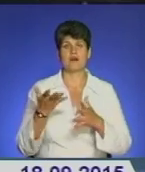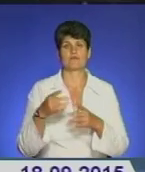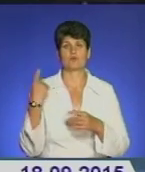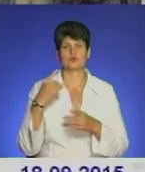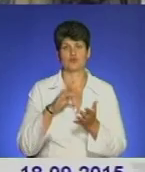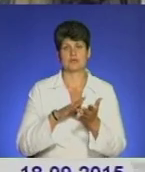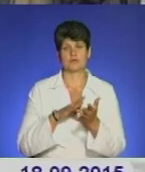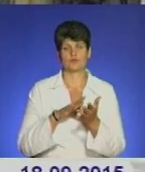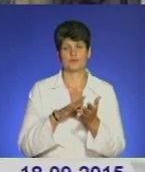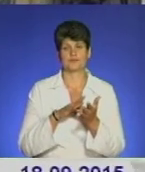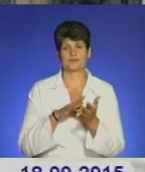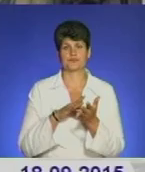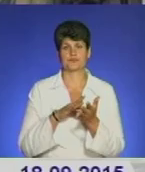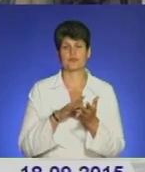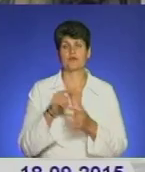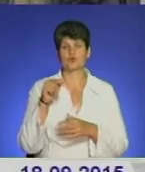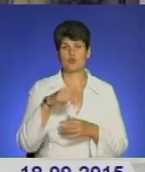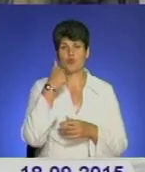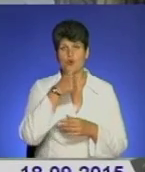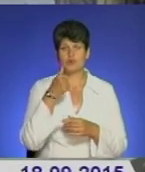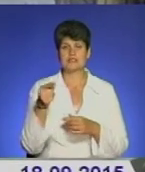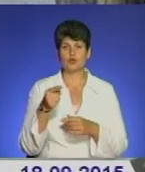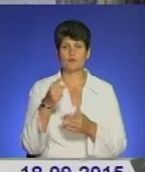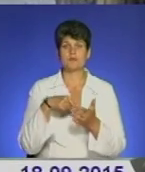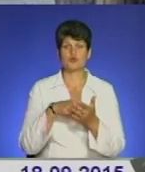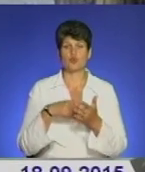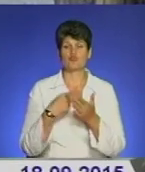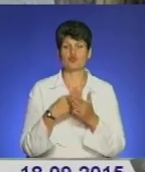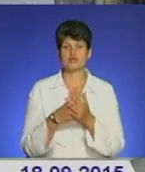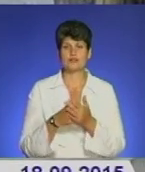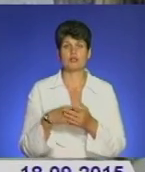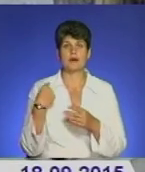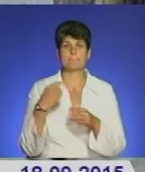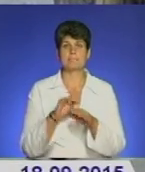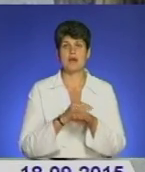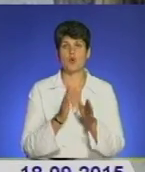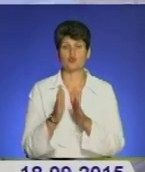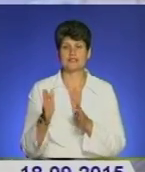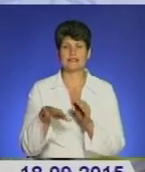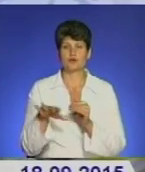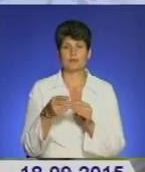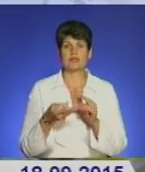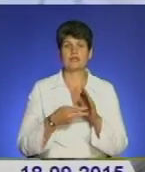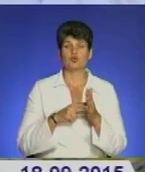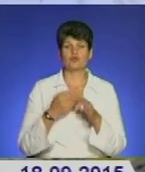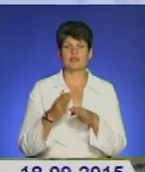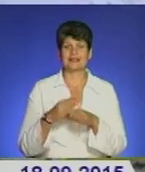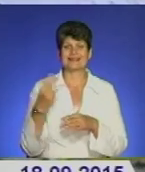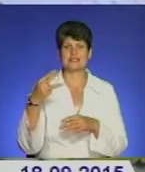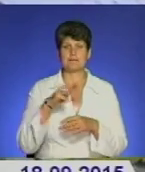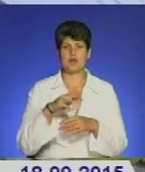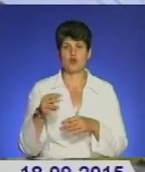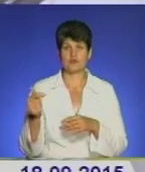Ситай. Цього року з тернопільського міського бюджету на благоустрій території планують виділити понад 30 мільйонів